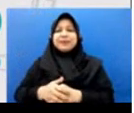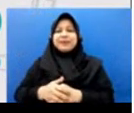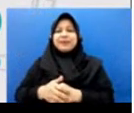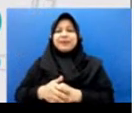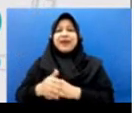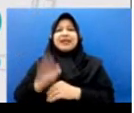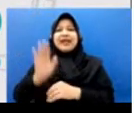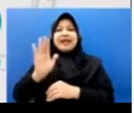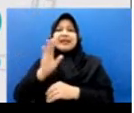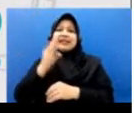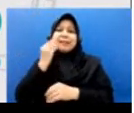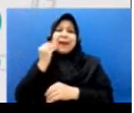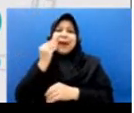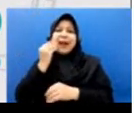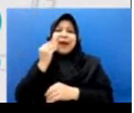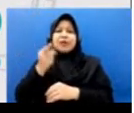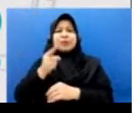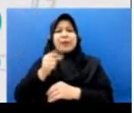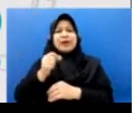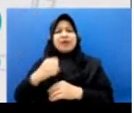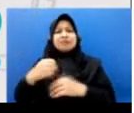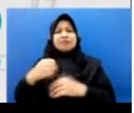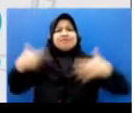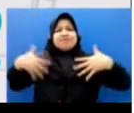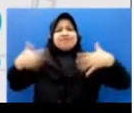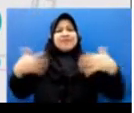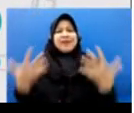menjadi menyenangkan? Bapak dan Ibu coba bayangkan